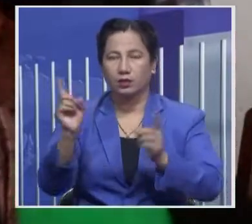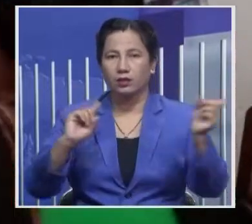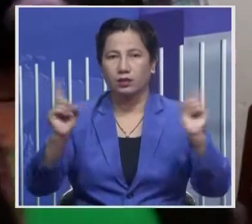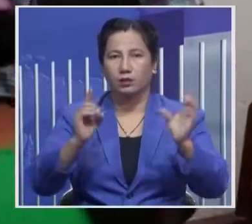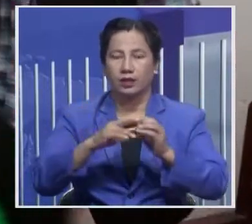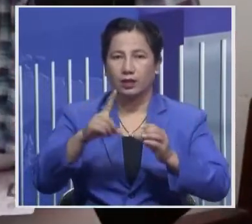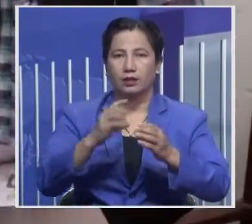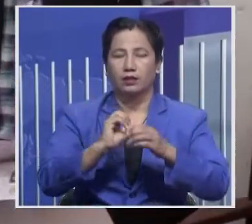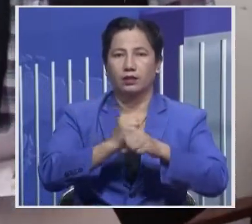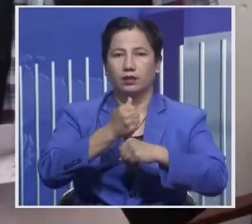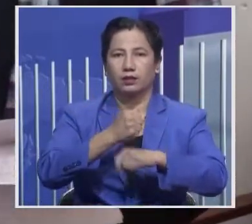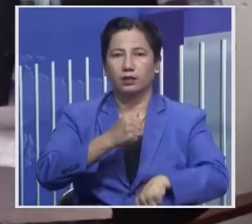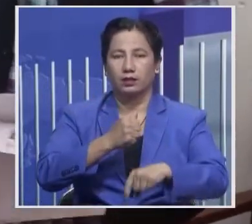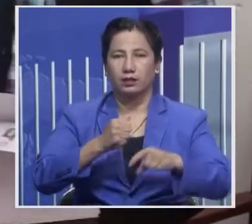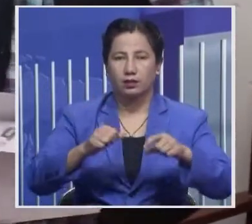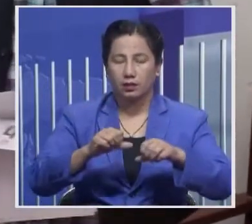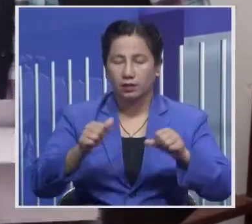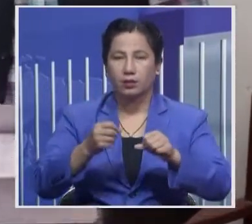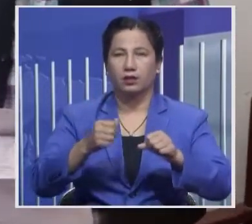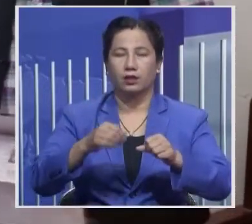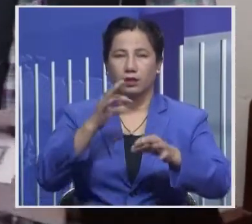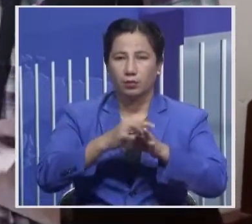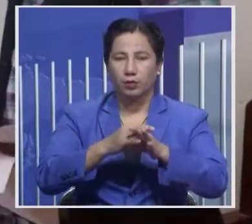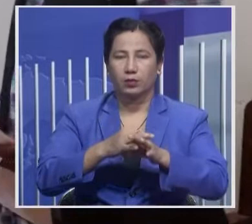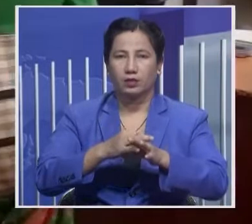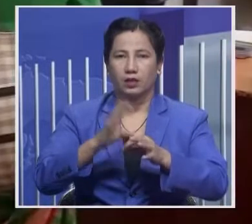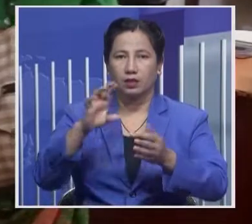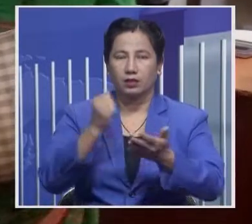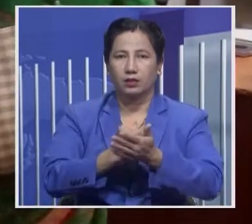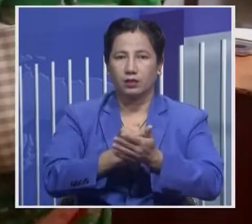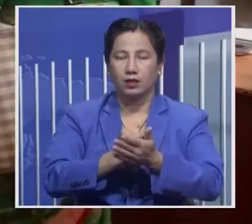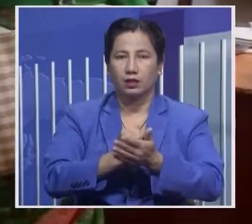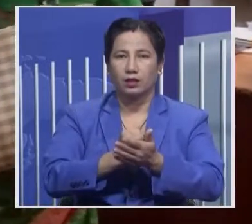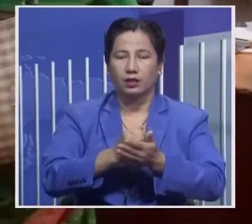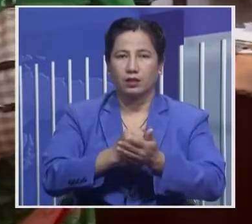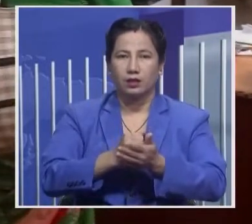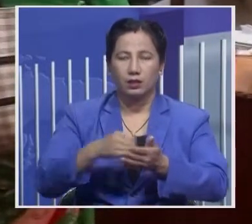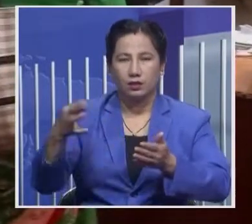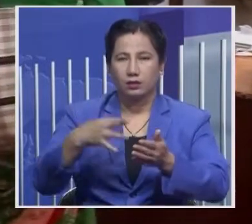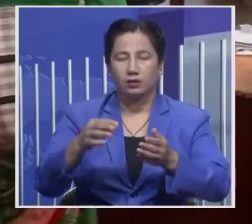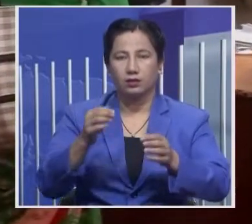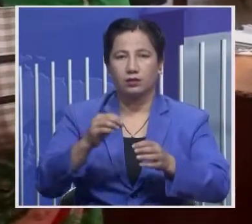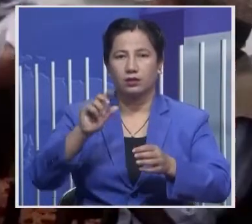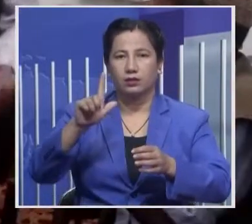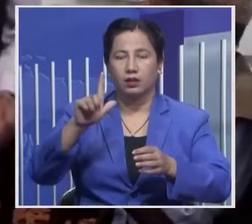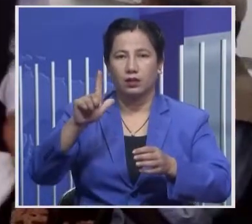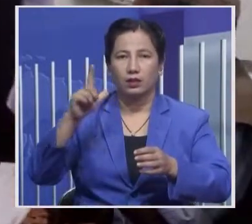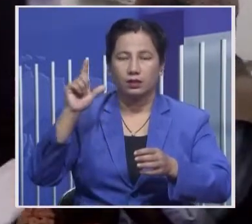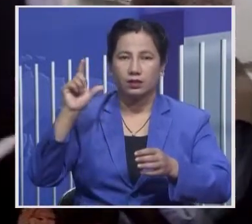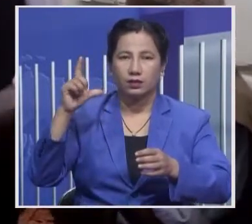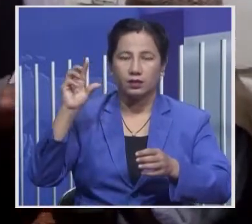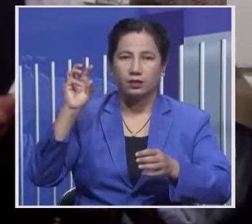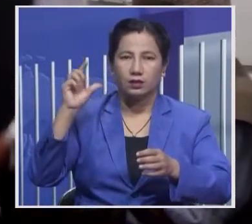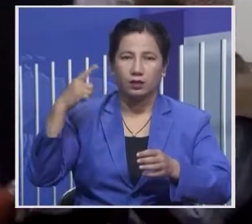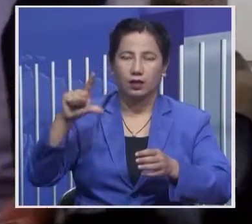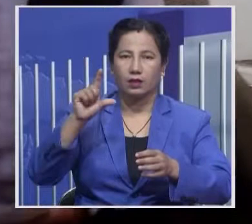नगरपालिकाले एकीकृत सम्पत्ति कर र व्यवसाय दर्ता नवीकरणबाट 7,50,000 राजस्व सङ्कलन गरेको छ।